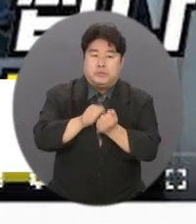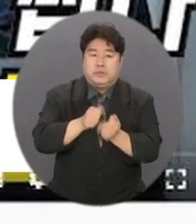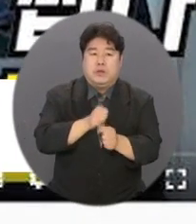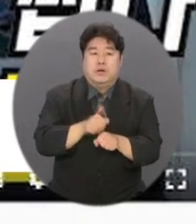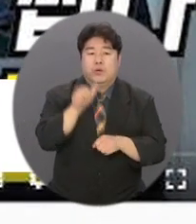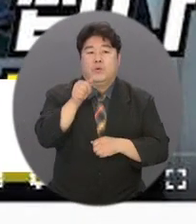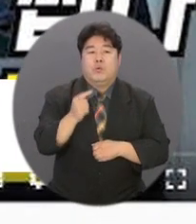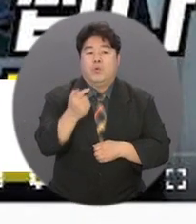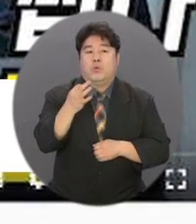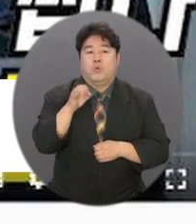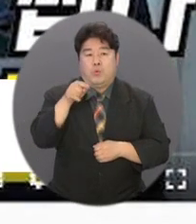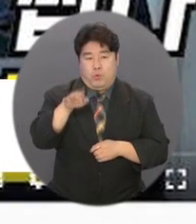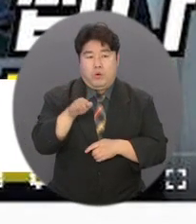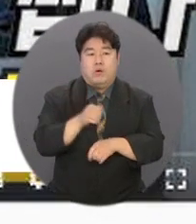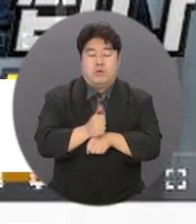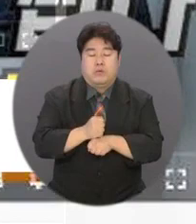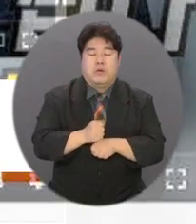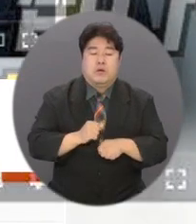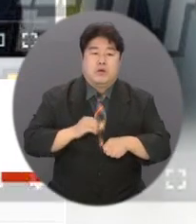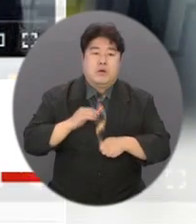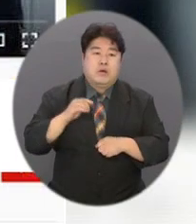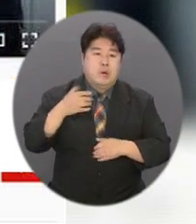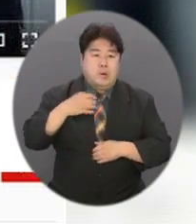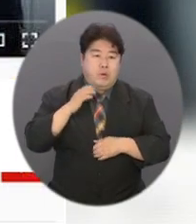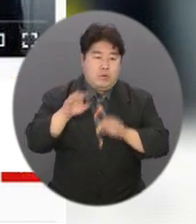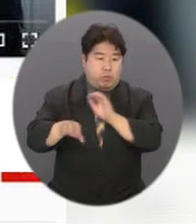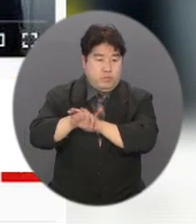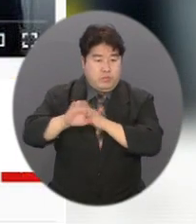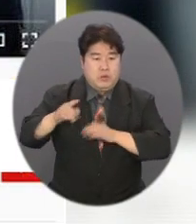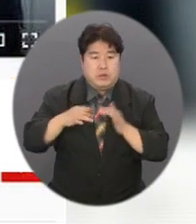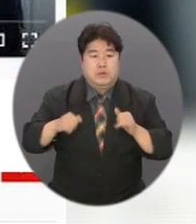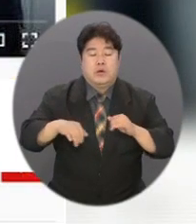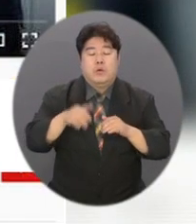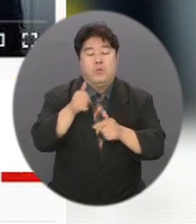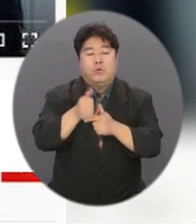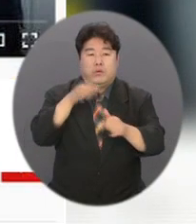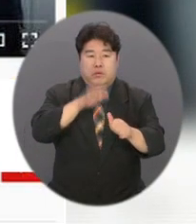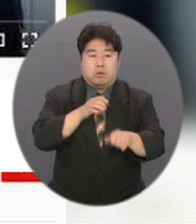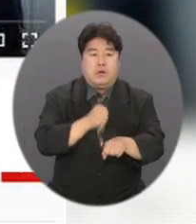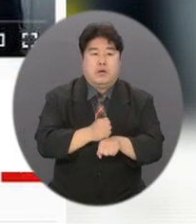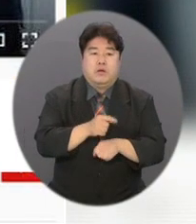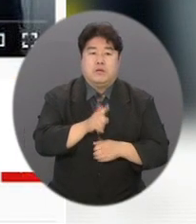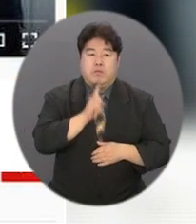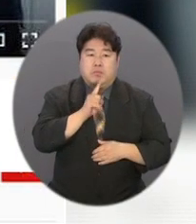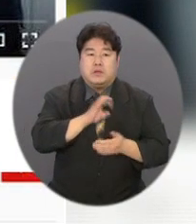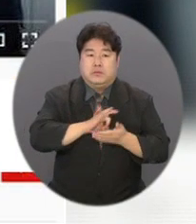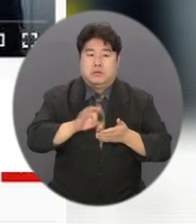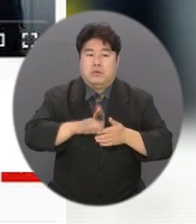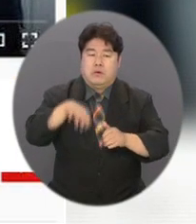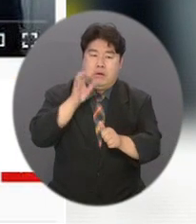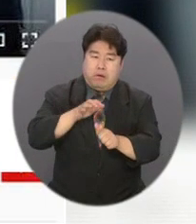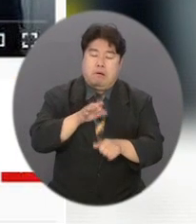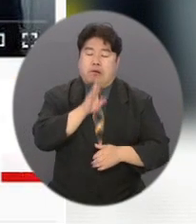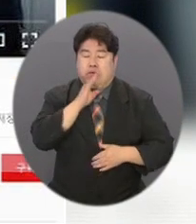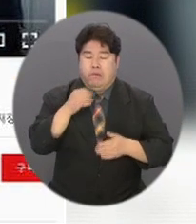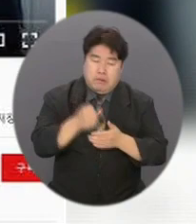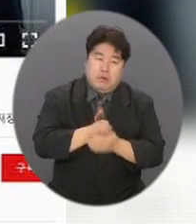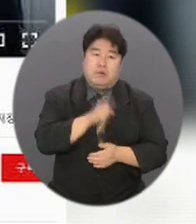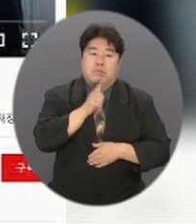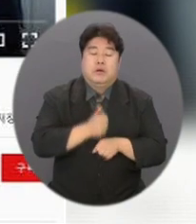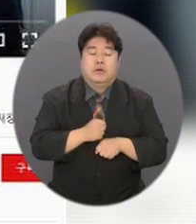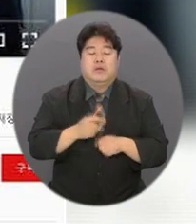부구 세력들이 호남을 비하할 때 쓰는 단어 라며 참으로 개탄스럽다 고 논평 했습니다 또 이러고도